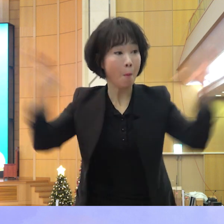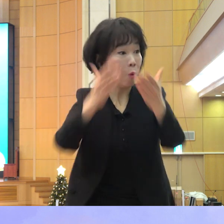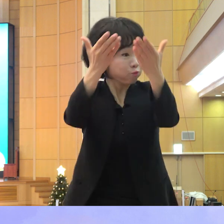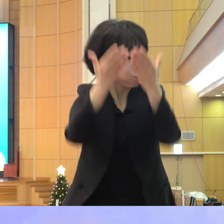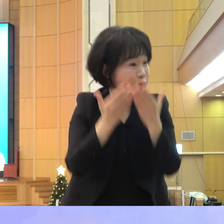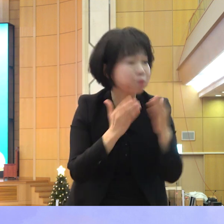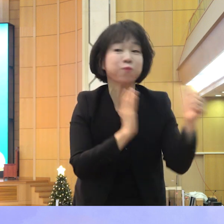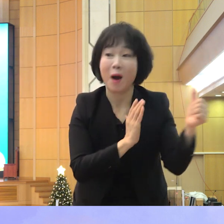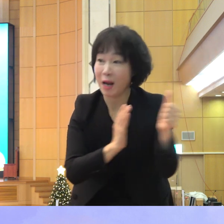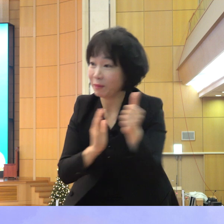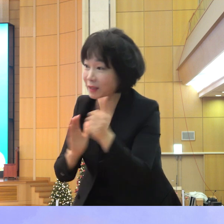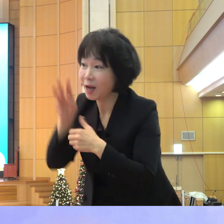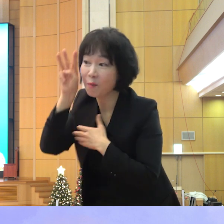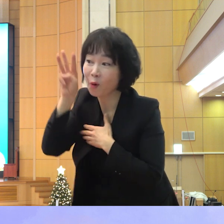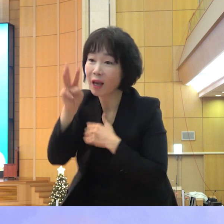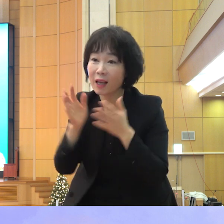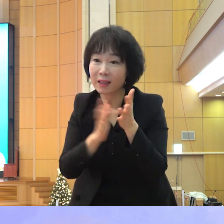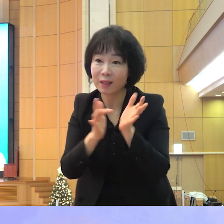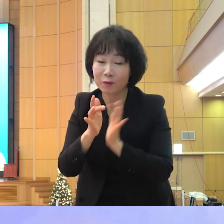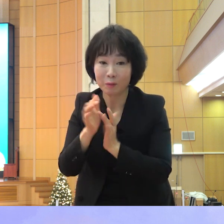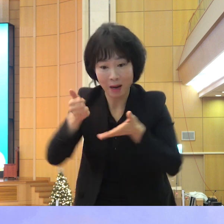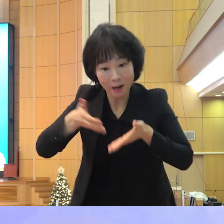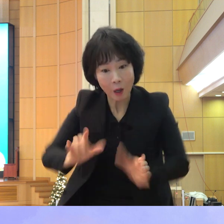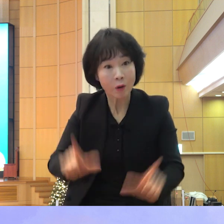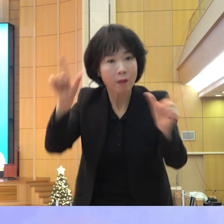하나님께 영광을 돌리겠습니다.